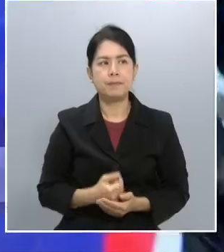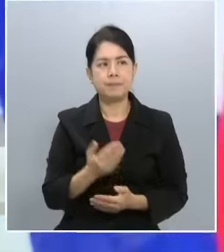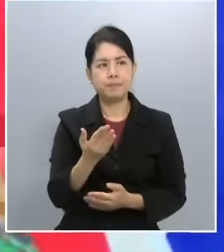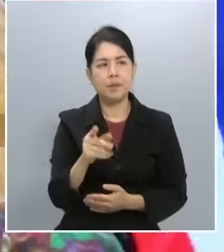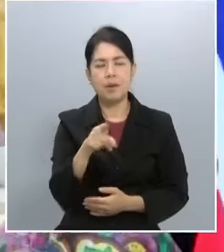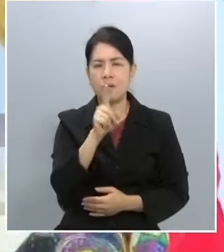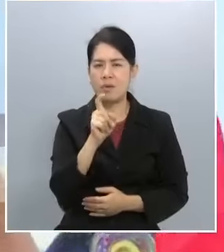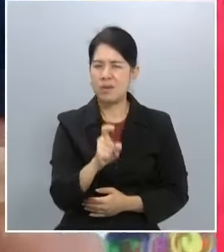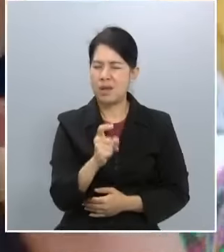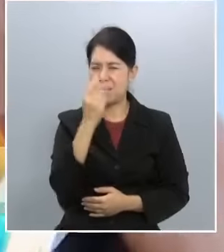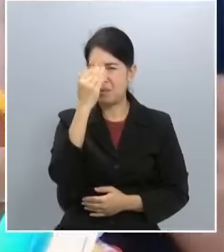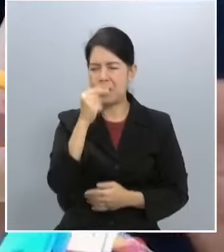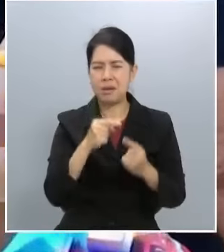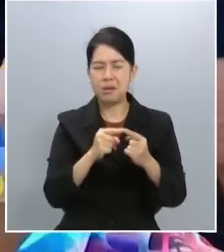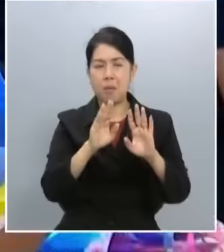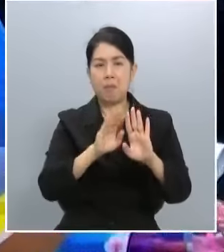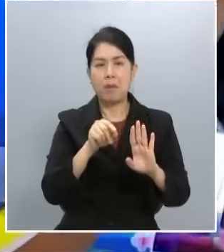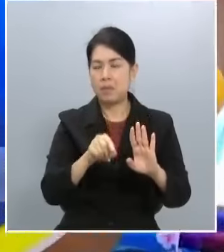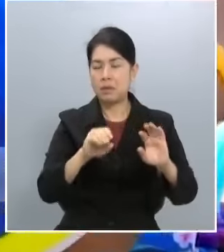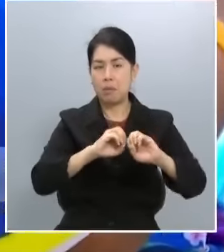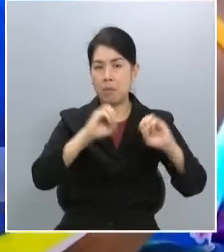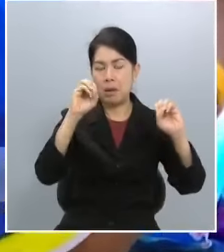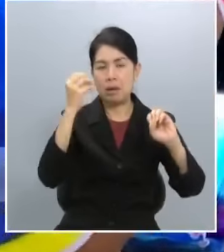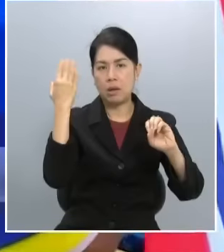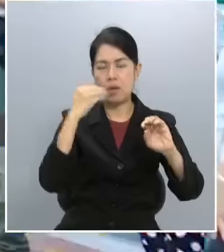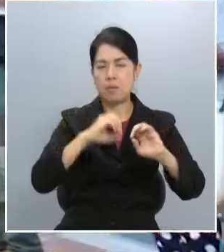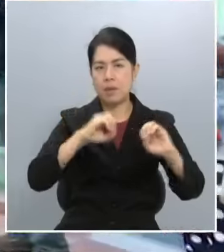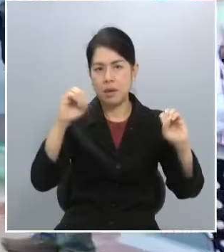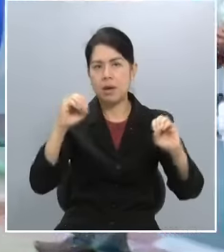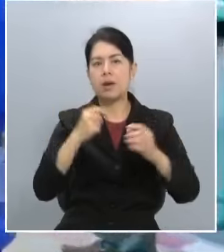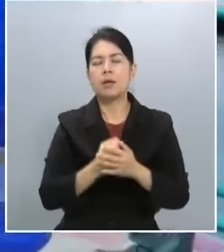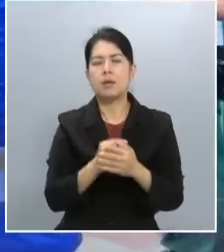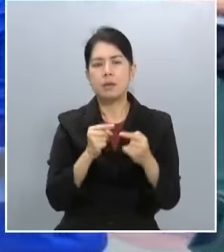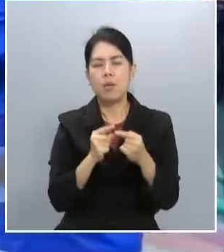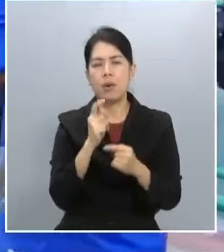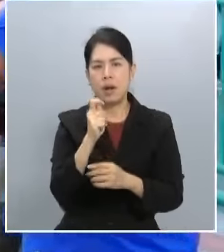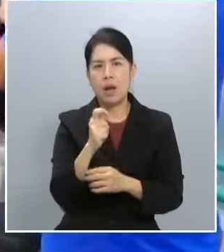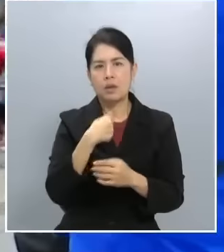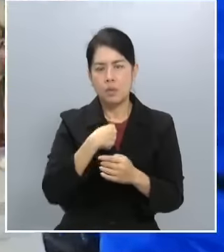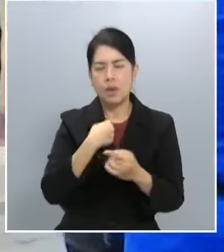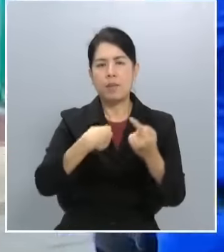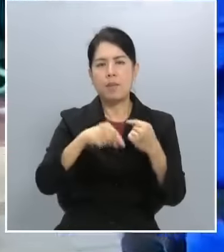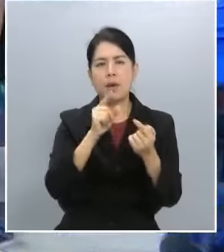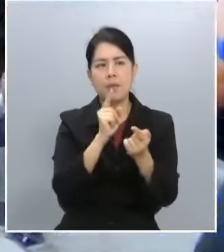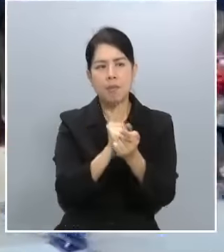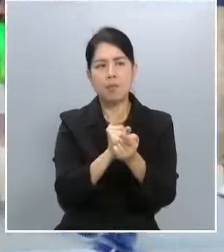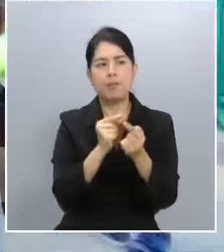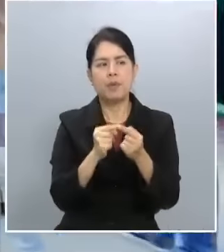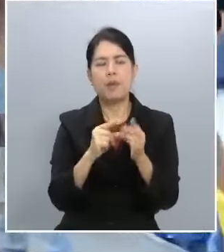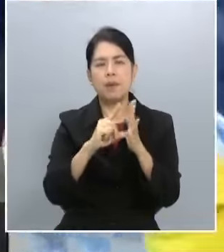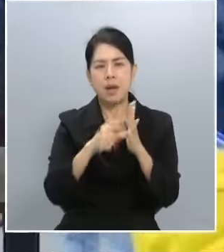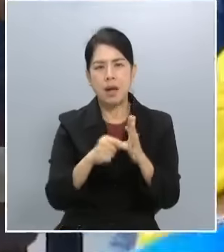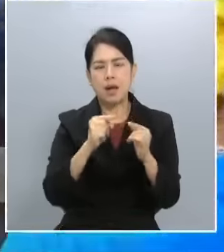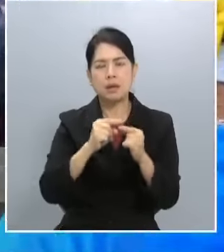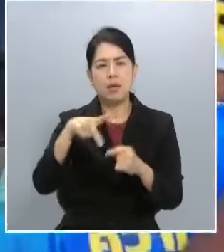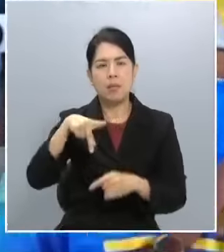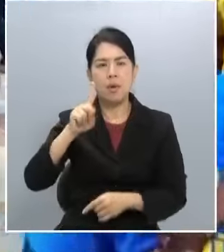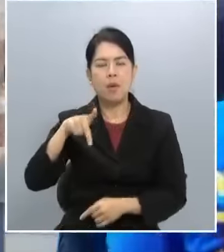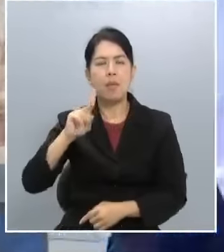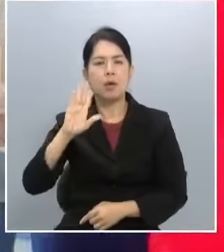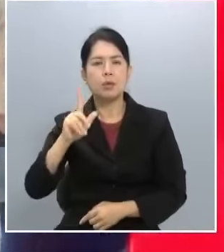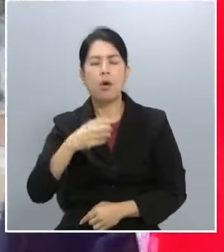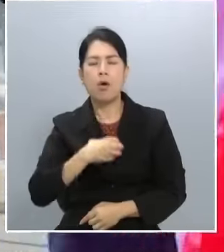าก่อนวันอังคารนี้จะไปพบเลขาปปช.หลังจากเคยไปยื่นคำร้องให้สอบราชการอธิบดีกรมราช